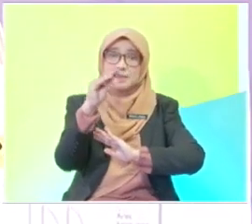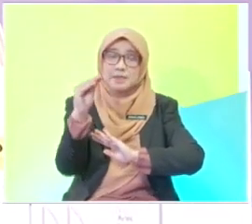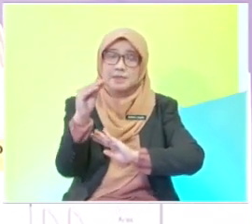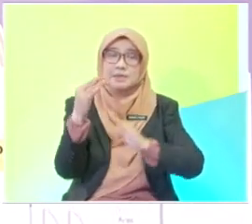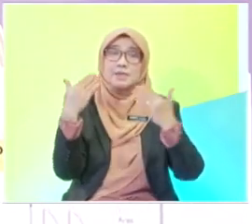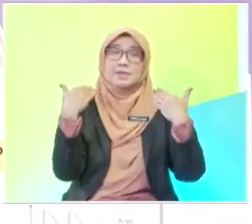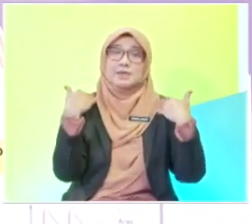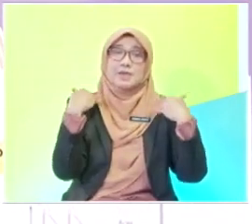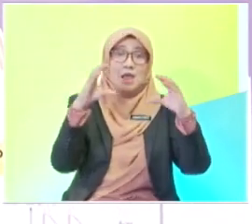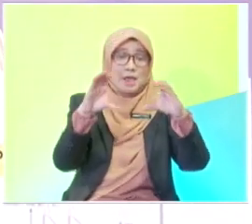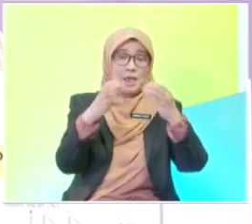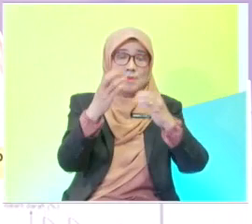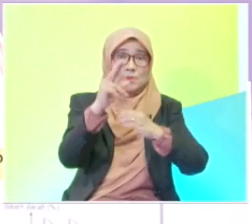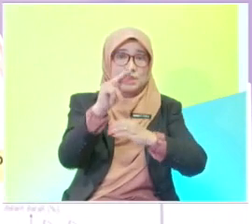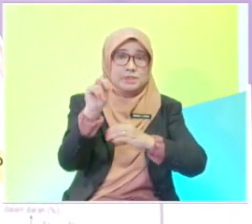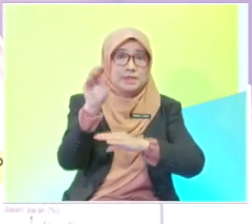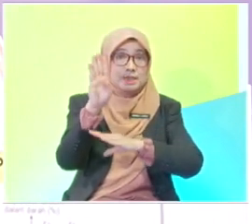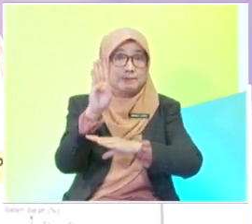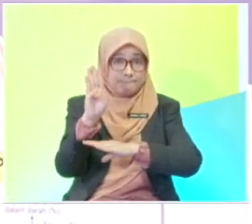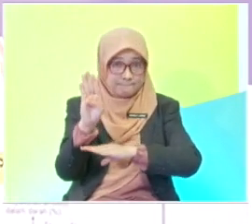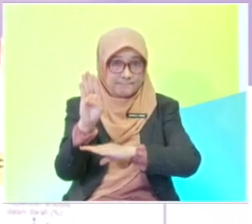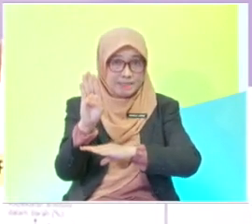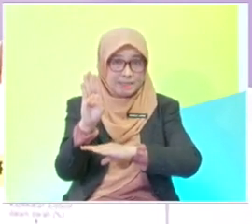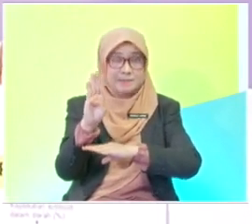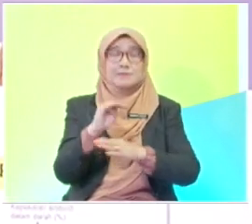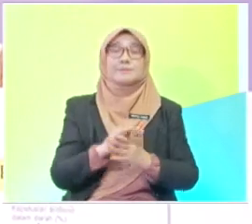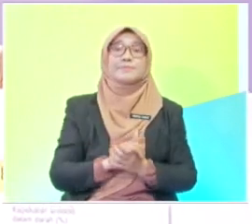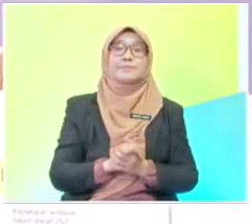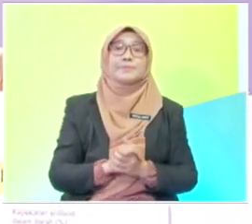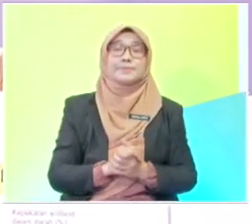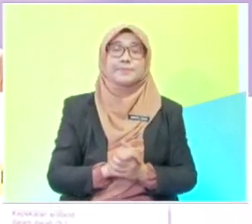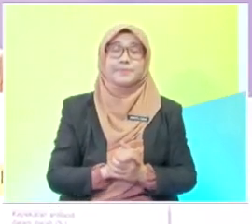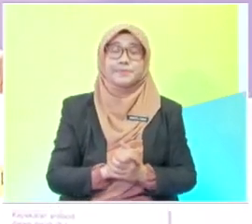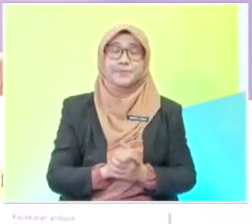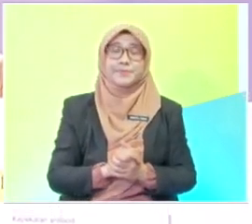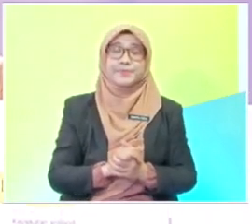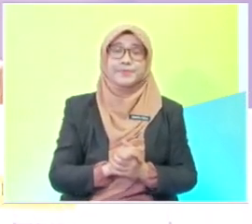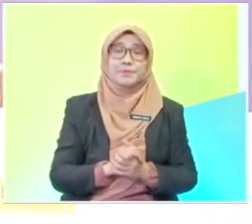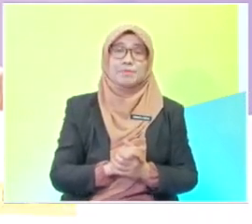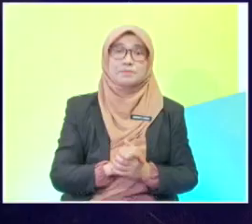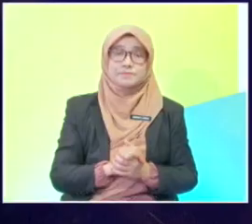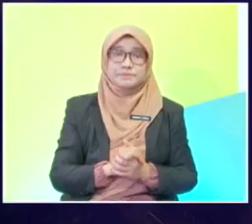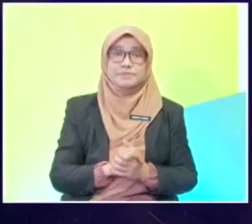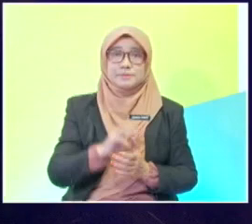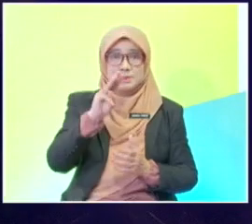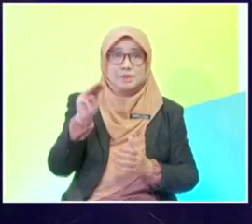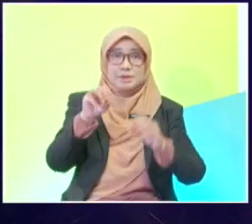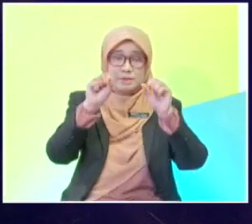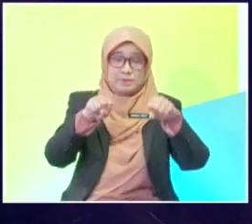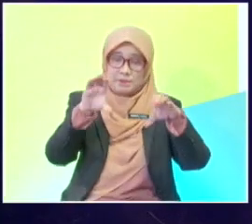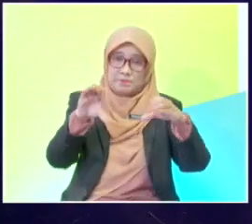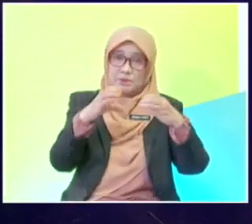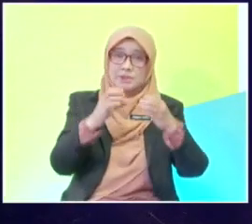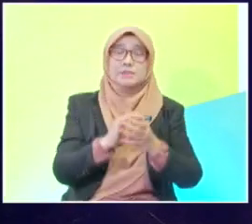ada buatan. Betul. B buatan. Ingat ya, murid-murid dekat rumah, boleh buat dekat rumah ya,